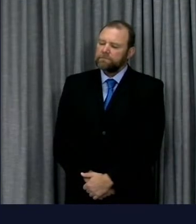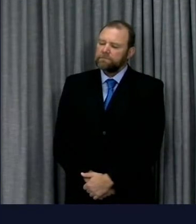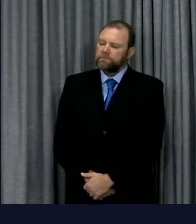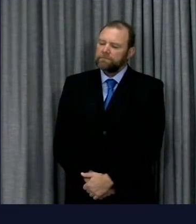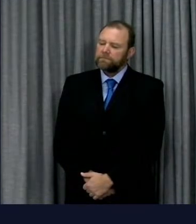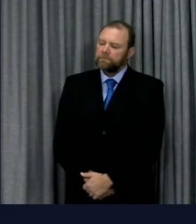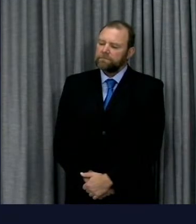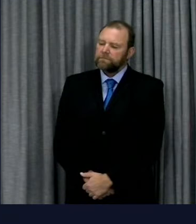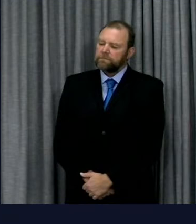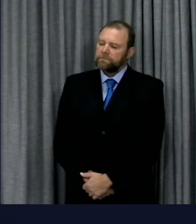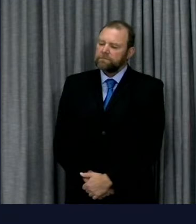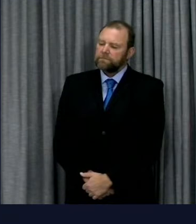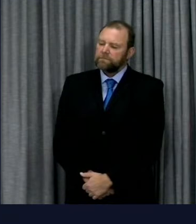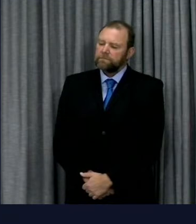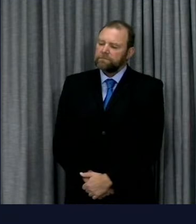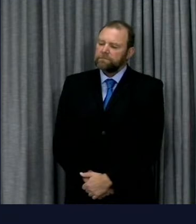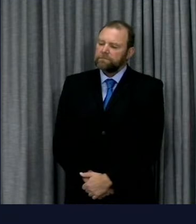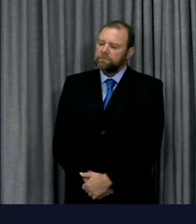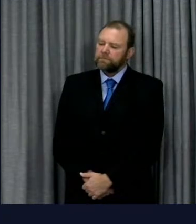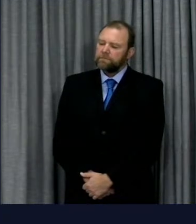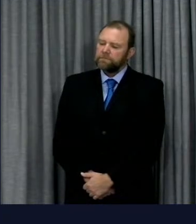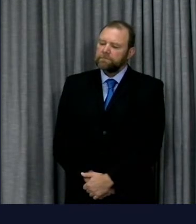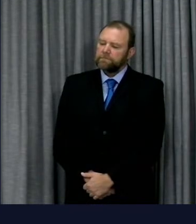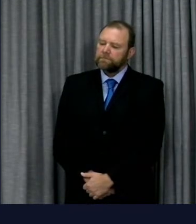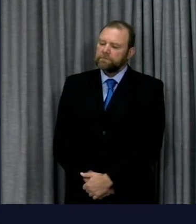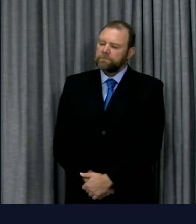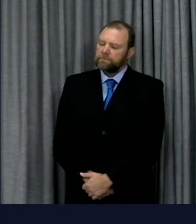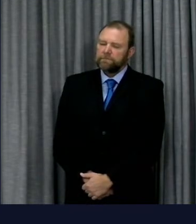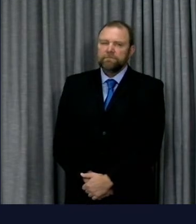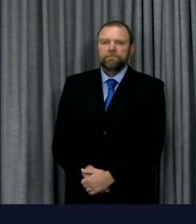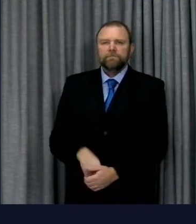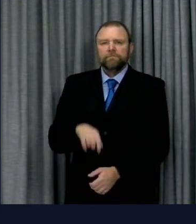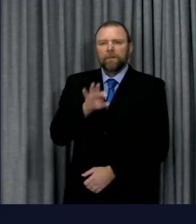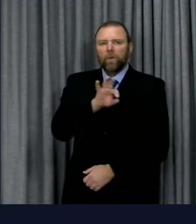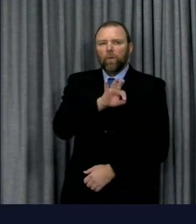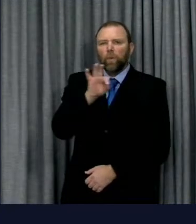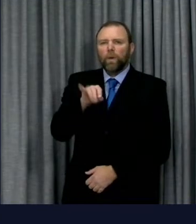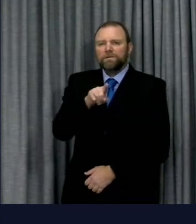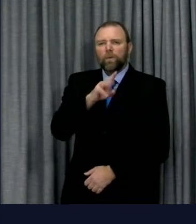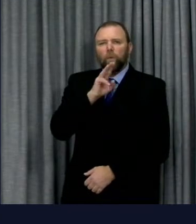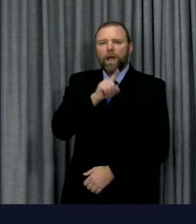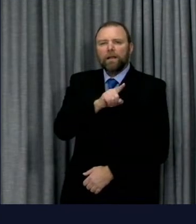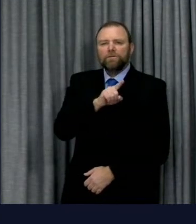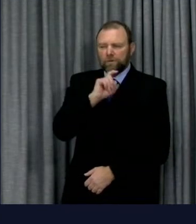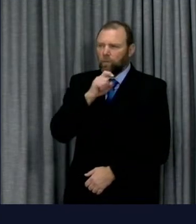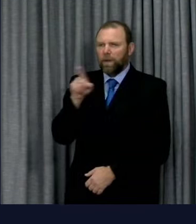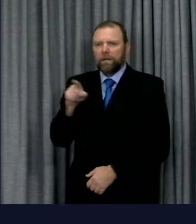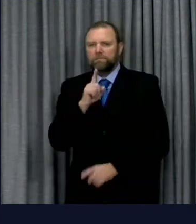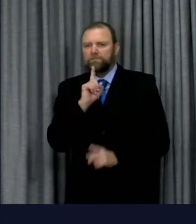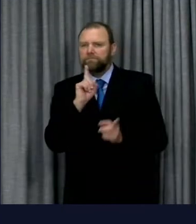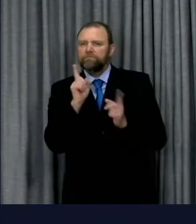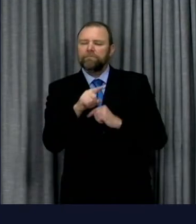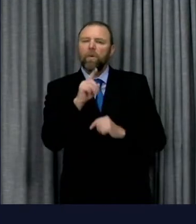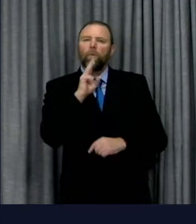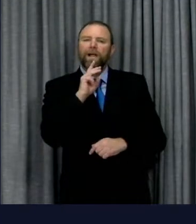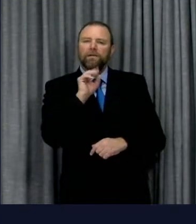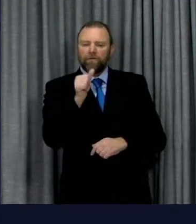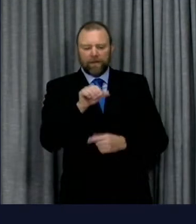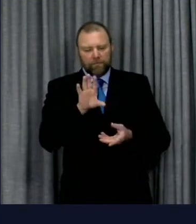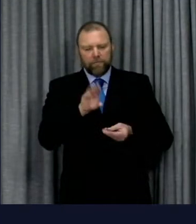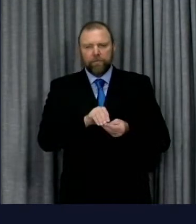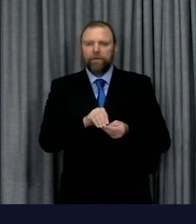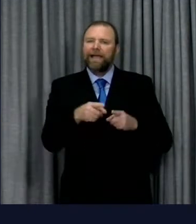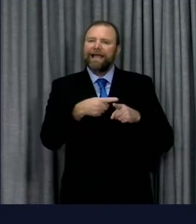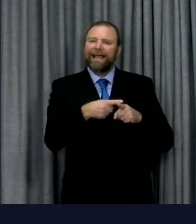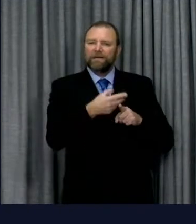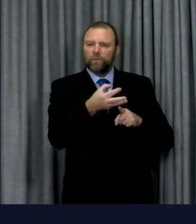ymchwil dros yr wythnos diwetha, ymchwil dros Ewrop I gyd, sy'n